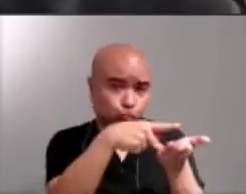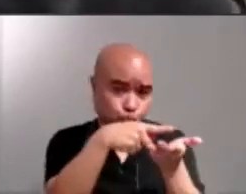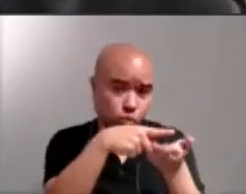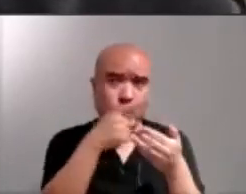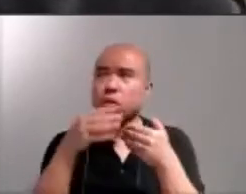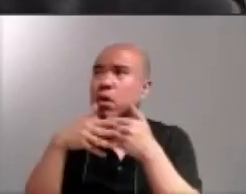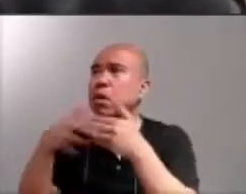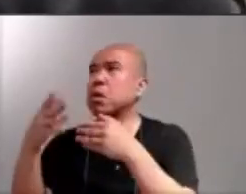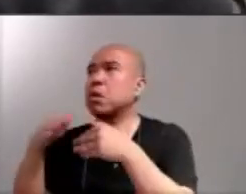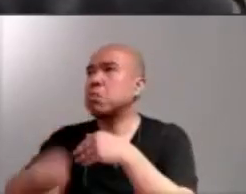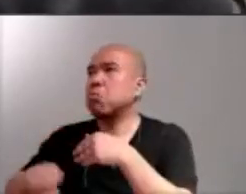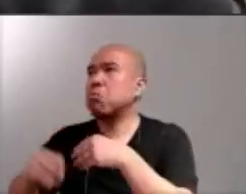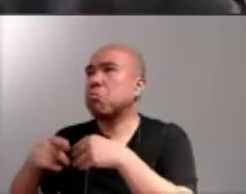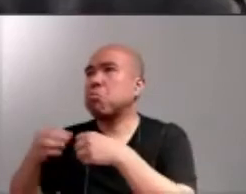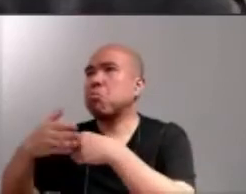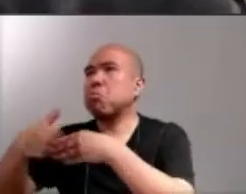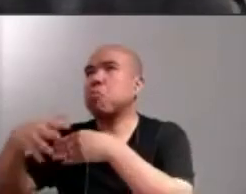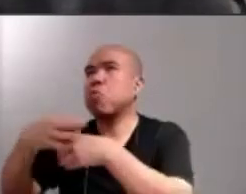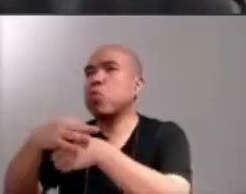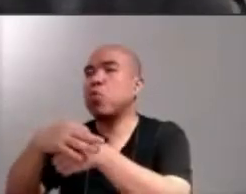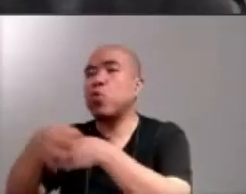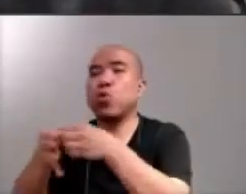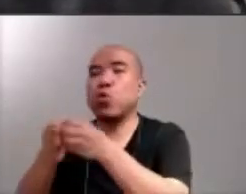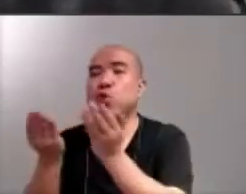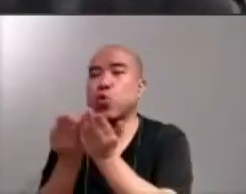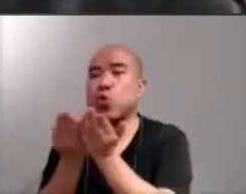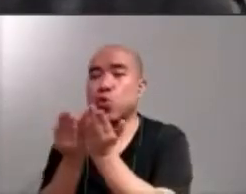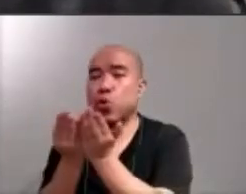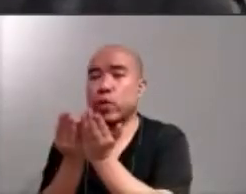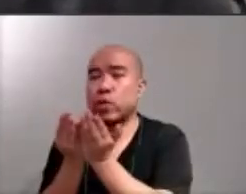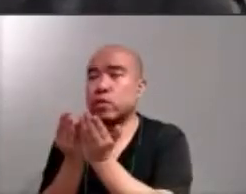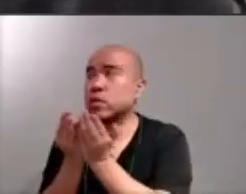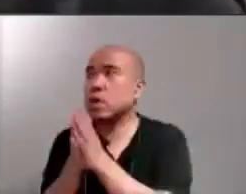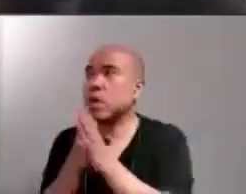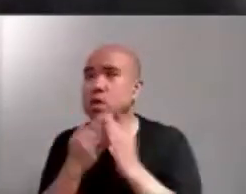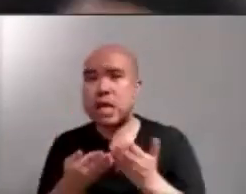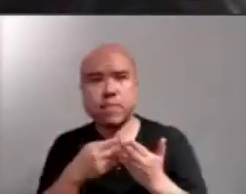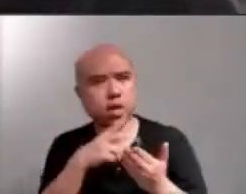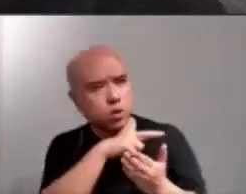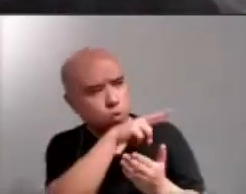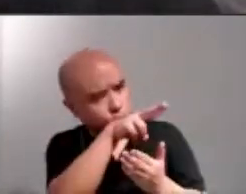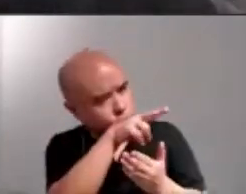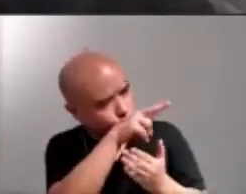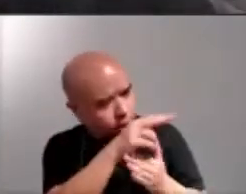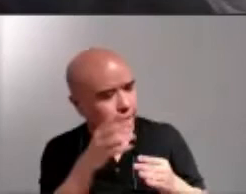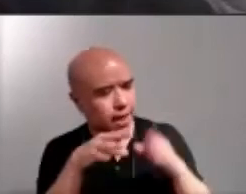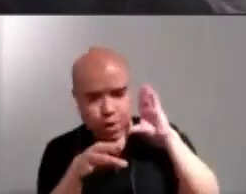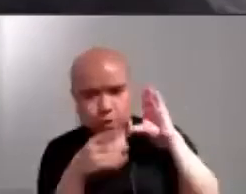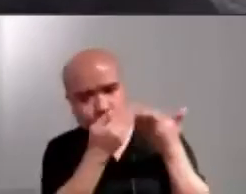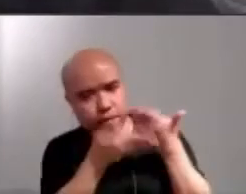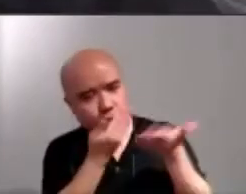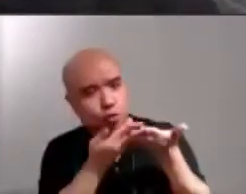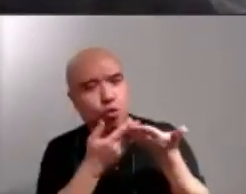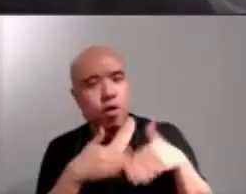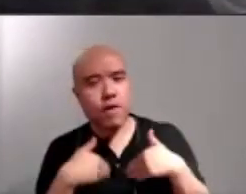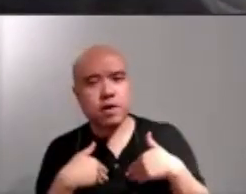好大班呢邊呢啲嘅失業大軍。所以我今日嚟到呢個高峰會，我聽到咁多有你哋嘅分享，我好開心。但係我覺得嚟緊，你